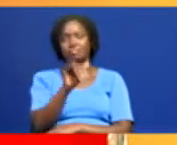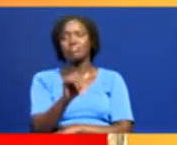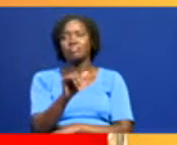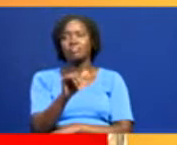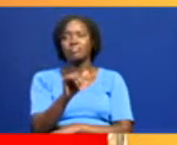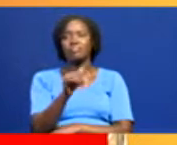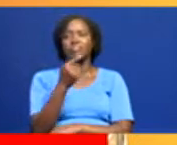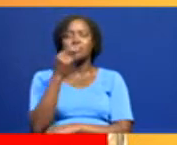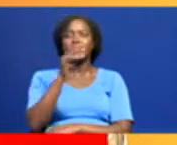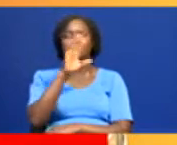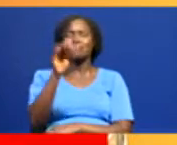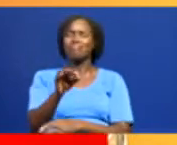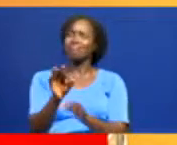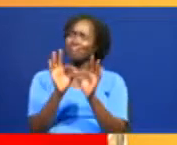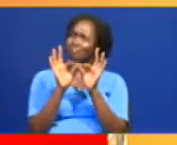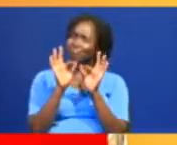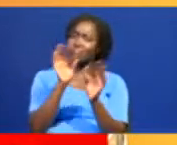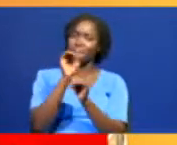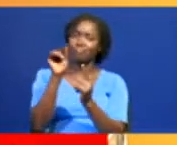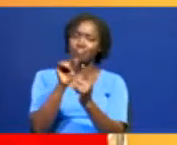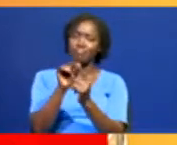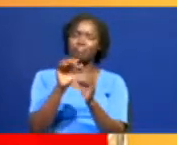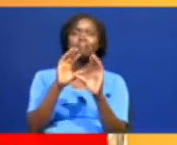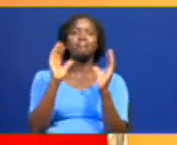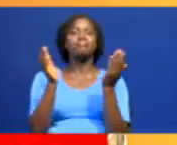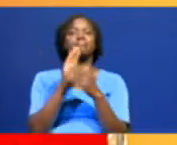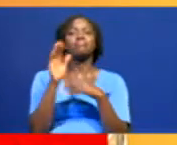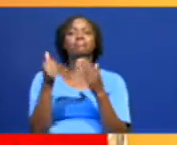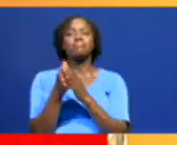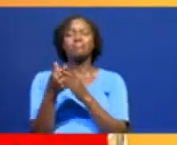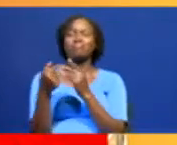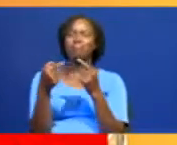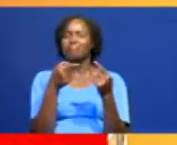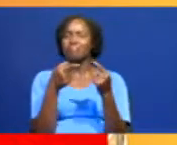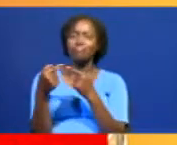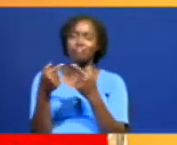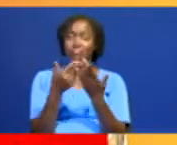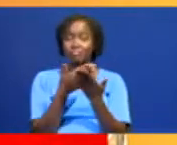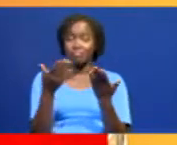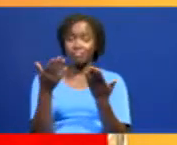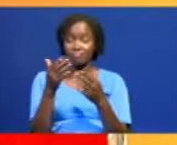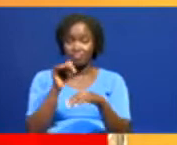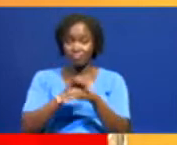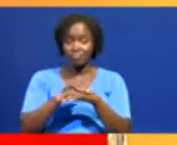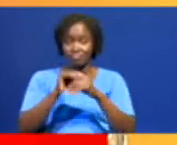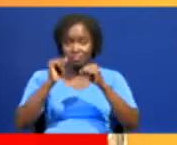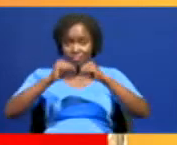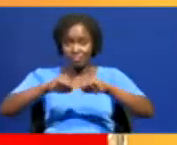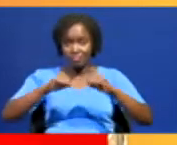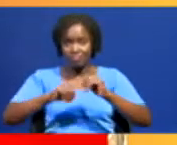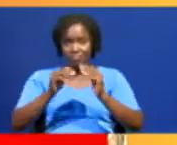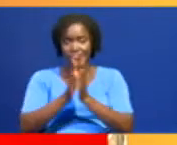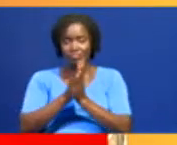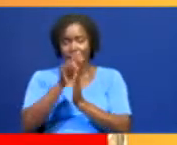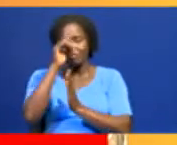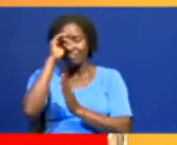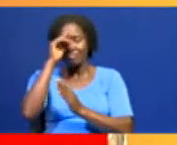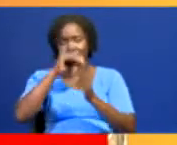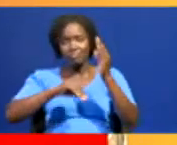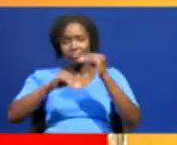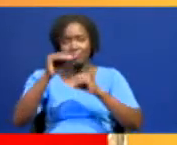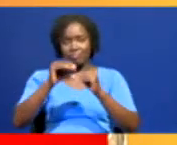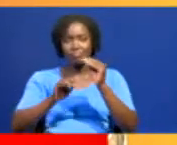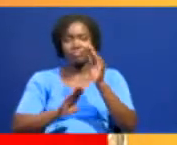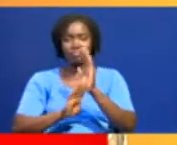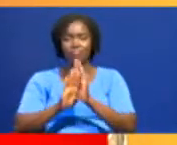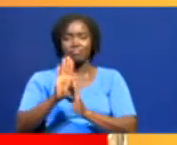ni 100% nzuri. Dunia nzima tuna maneno. Ni vizuri kwamba tuelewane na serikali yetu na tuichangie serikali yetu kwenda